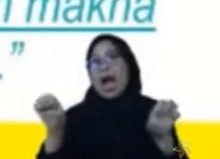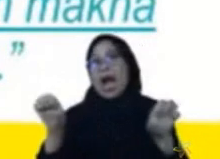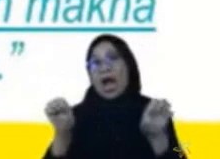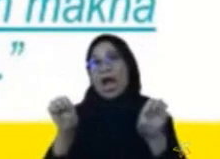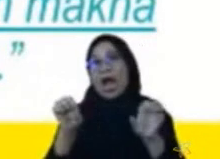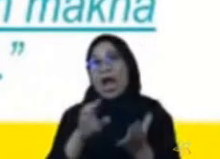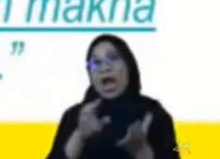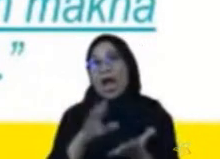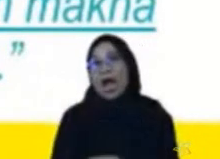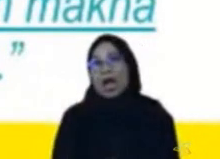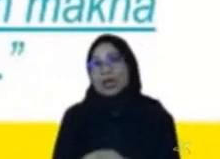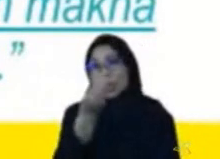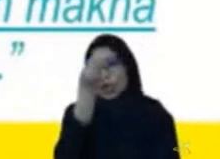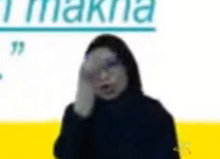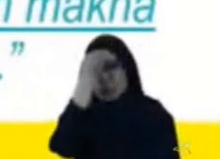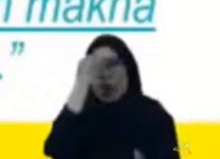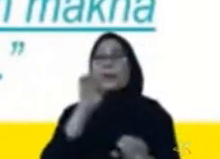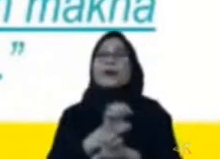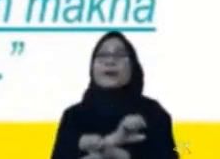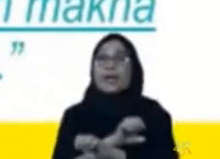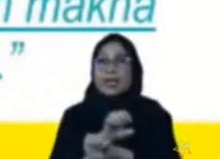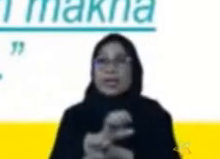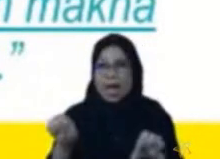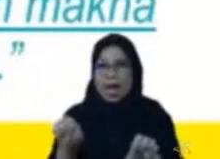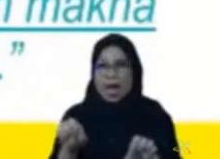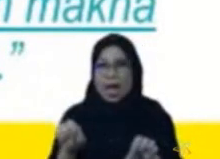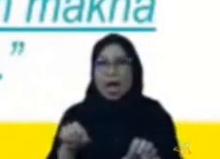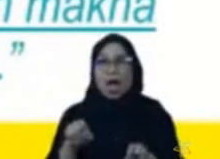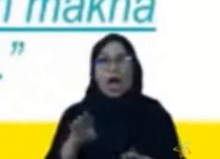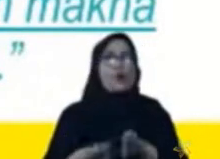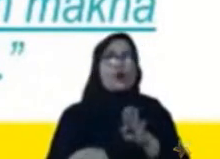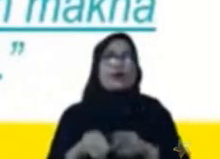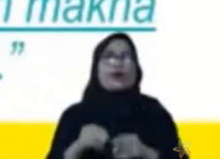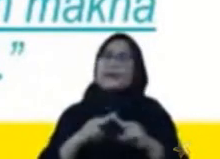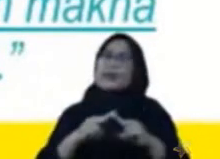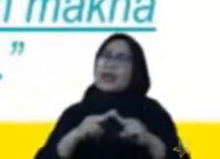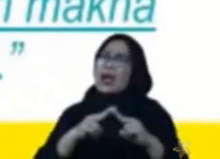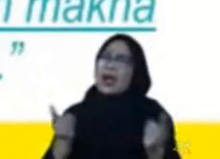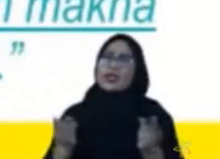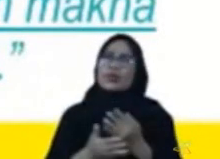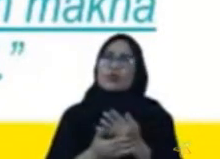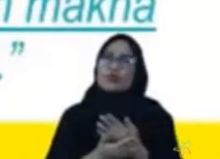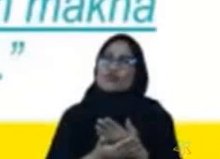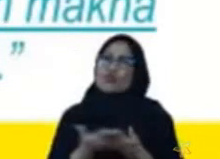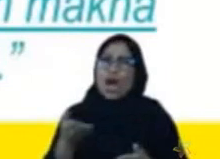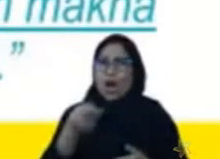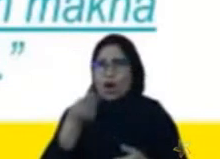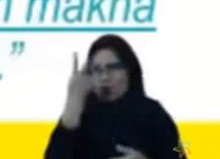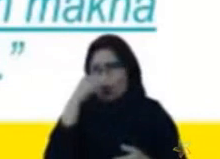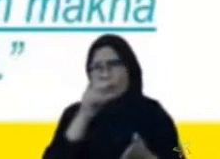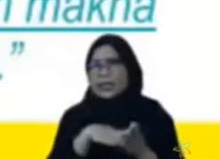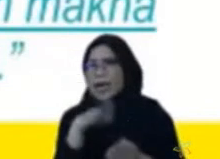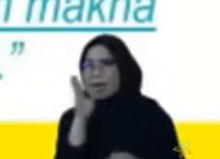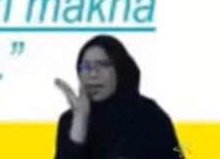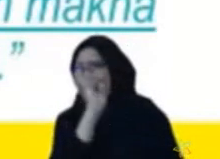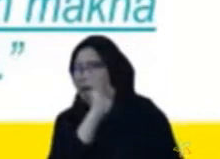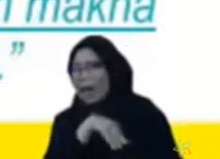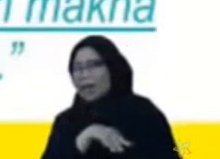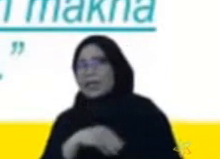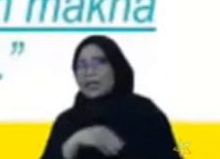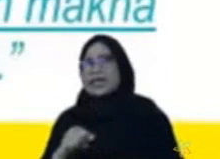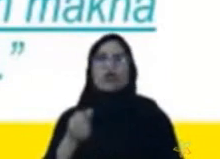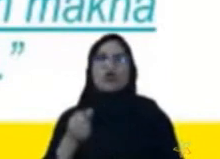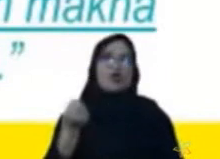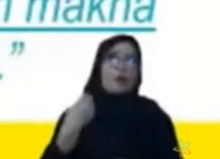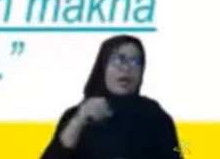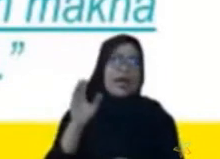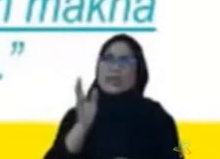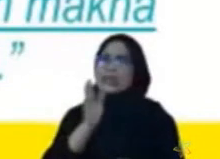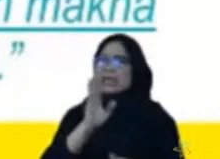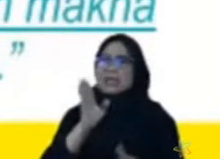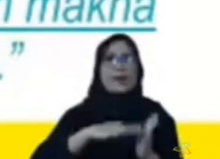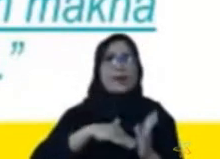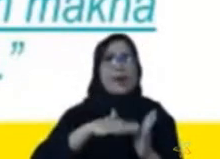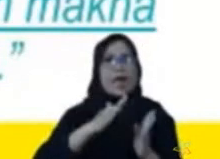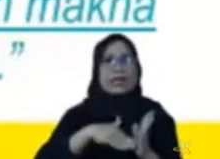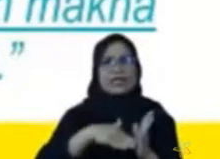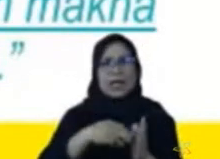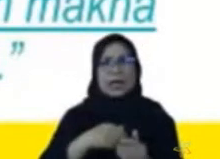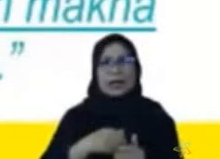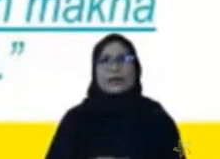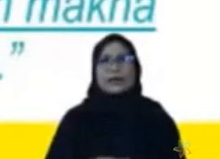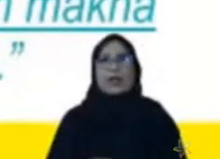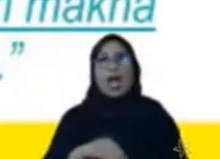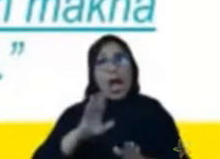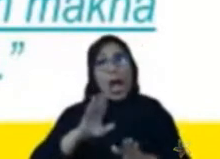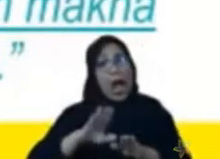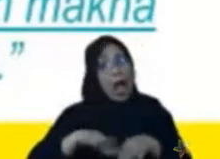situasi seperti ini kadang sangat mudah sekali bagi kita untuk mencari alasan untuk tidak membuat pembelajaran yang merdeka dan bermakna. Kalau